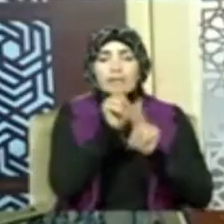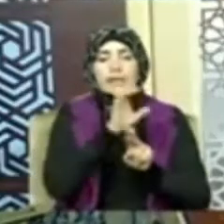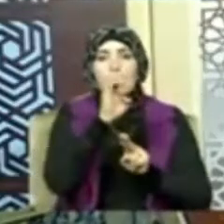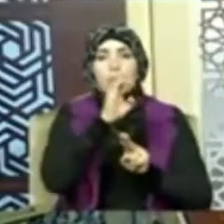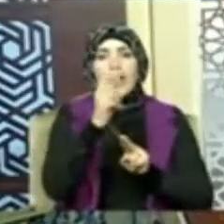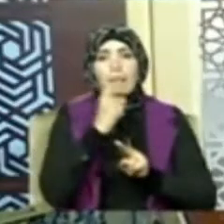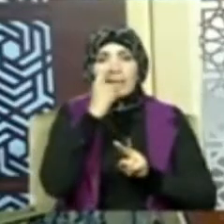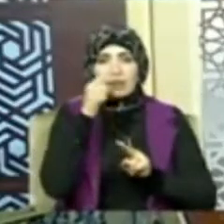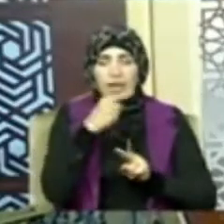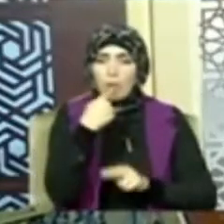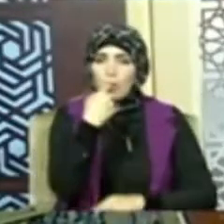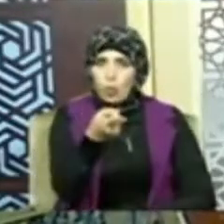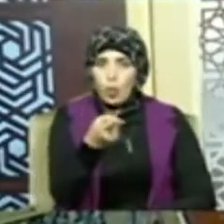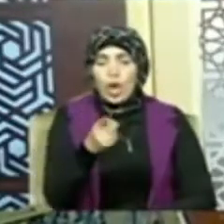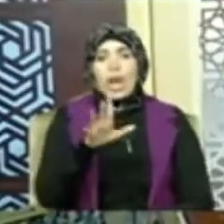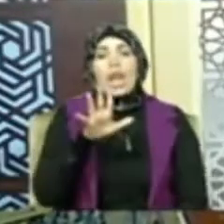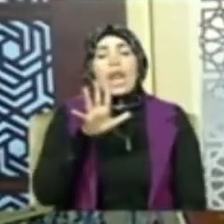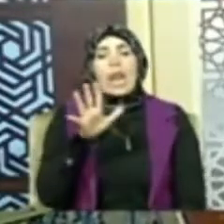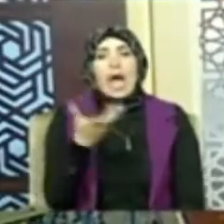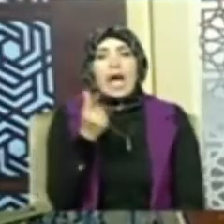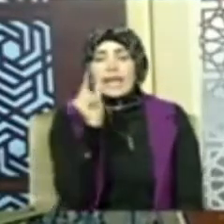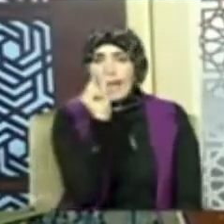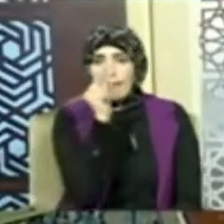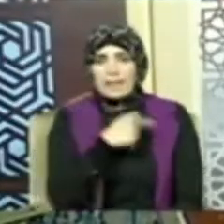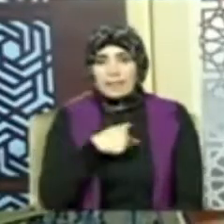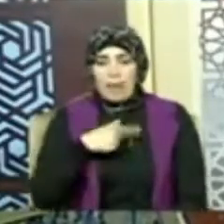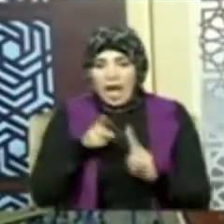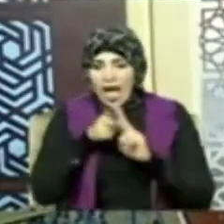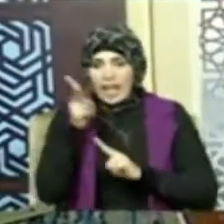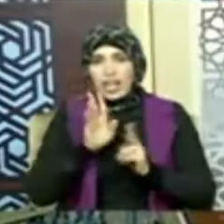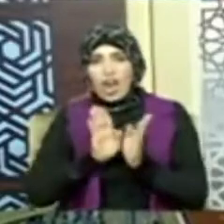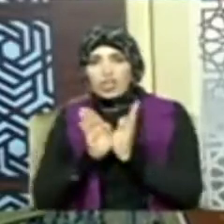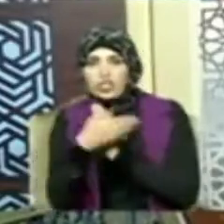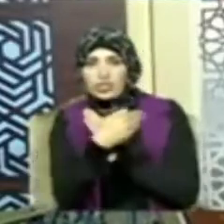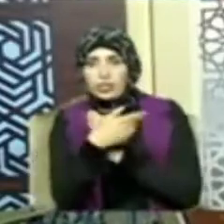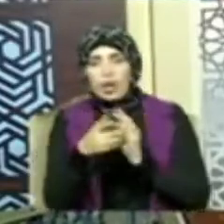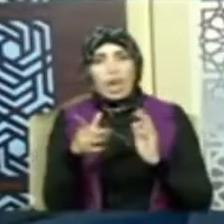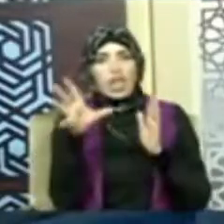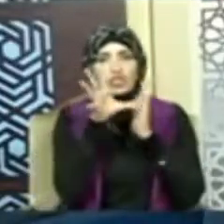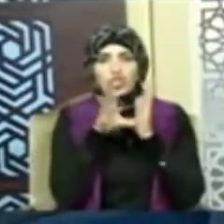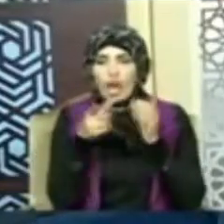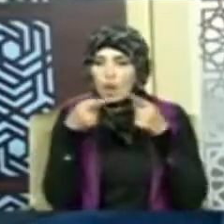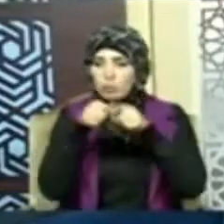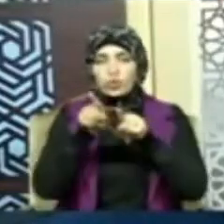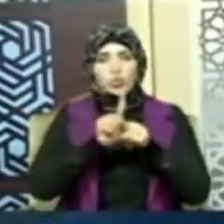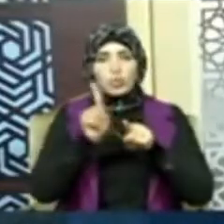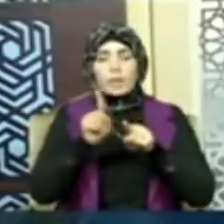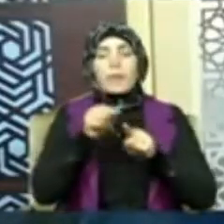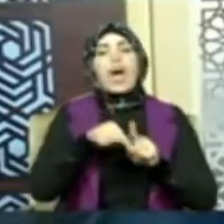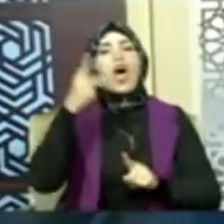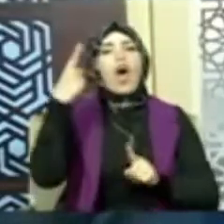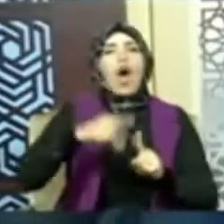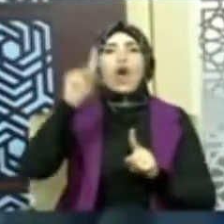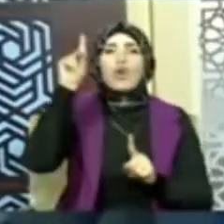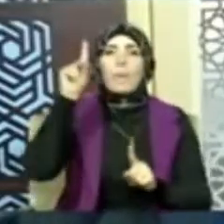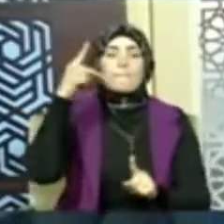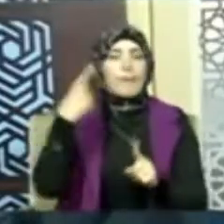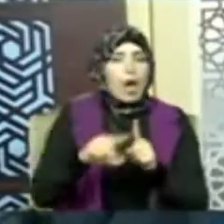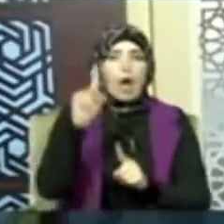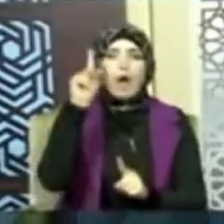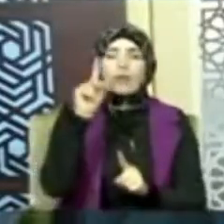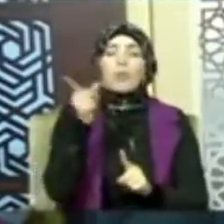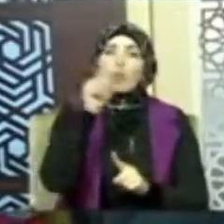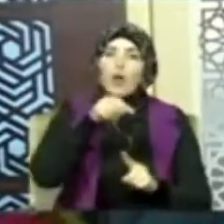غير الشرعية في العصر الحاضر هي محرمة شرعا ومجرمة